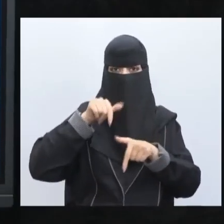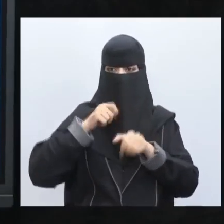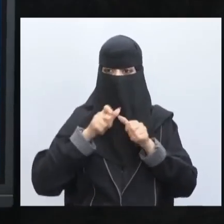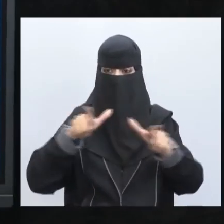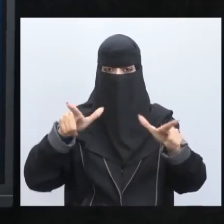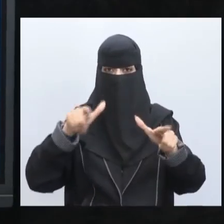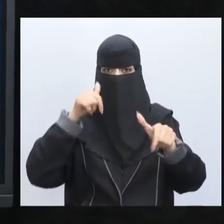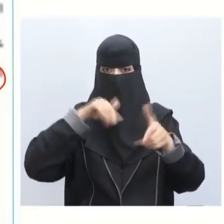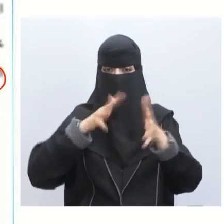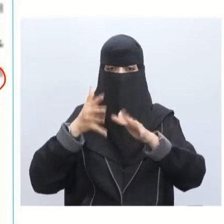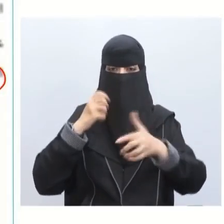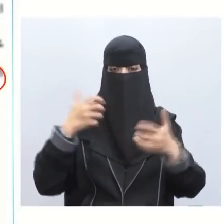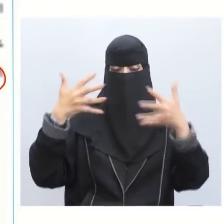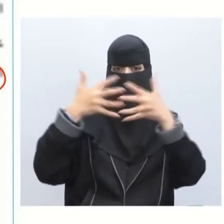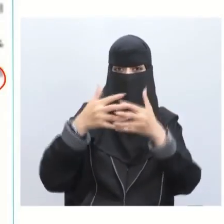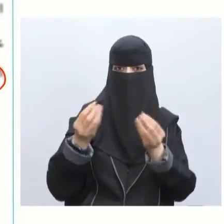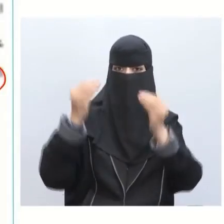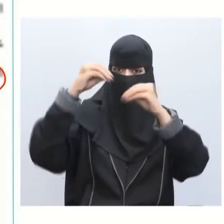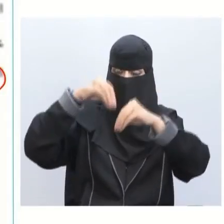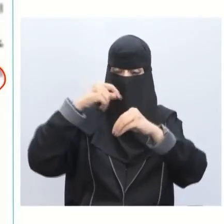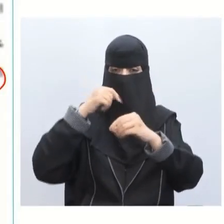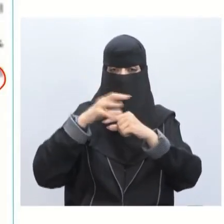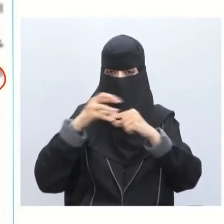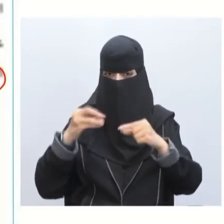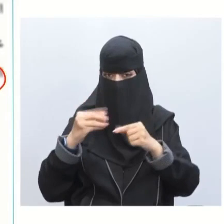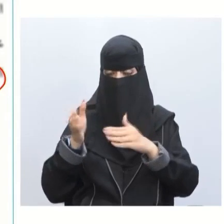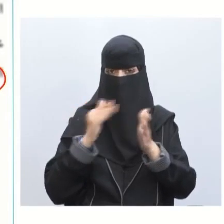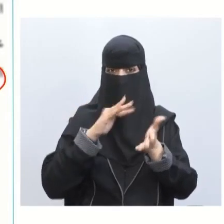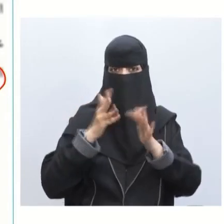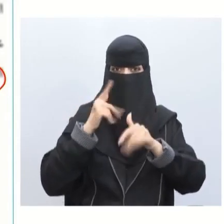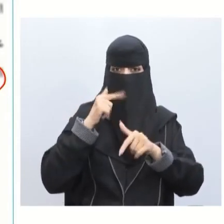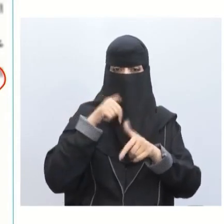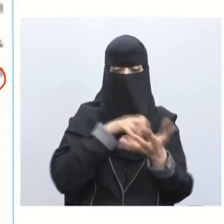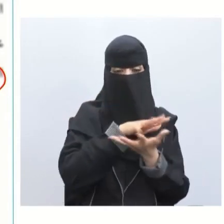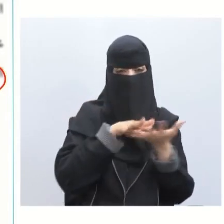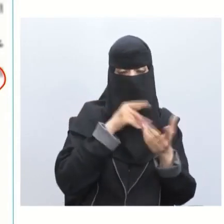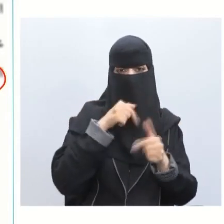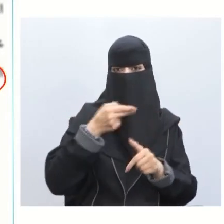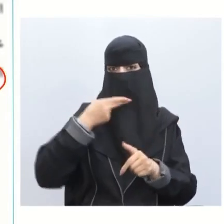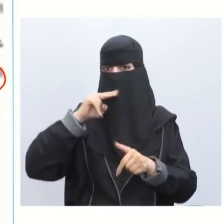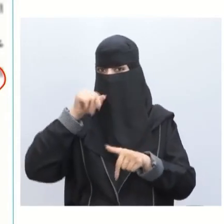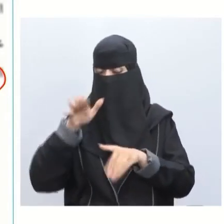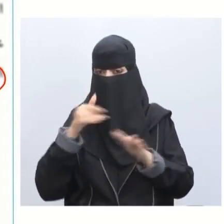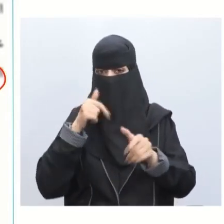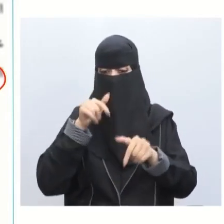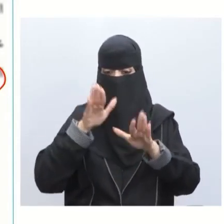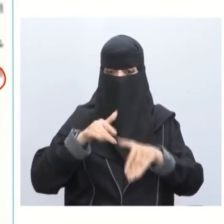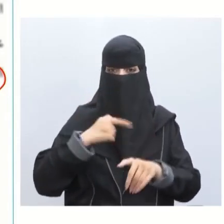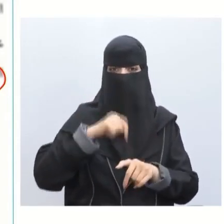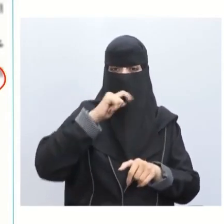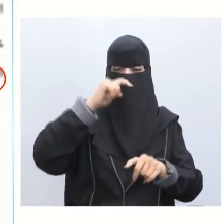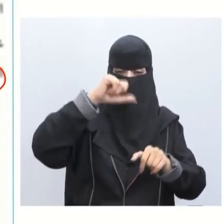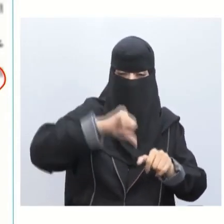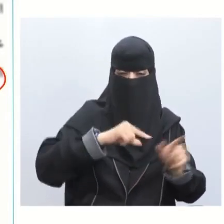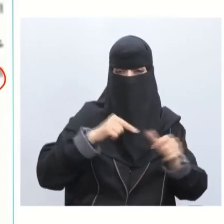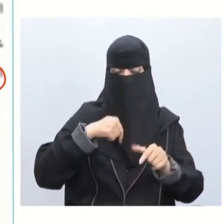نشر او مشاركه محتوى سلبي او ضار او كاذب او فيه اهانه